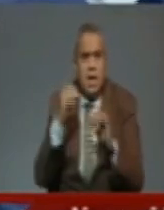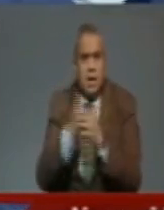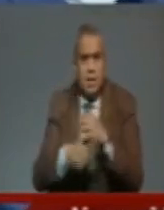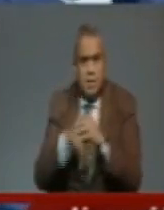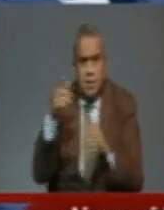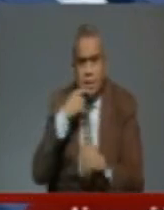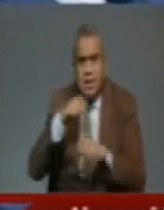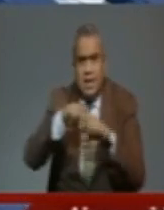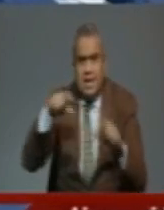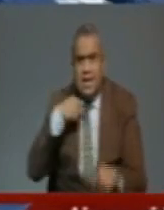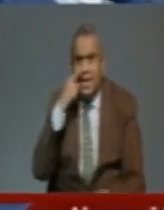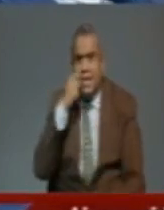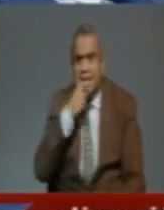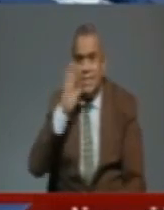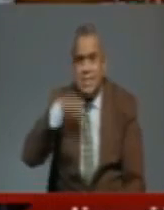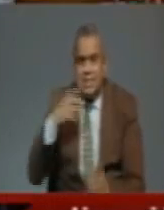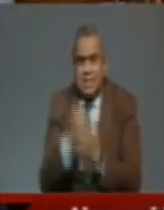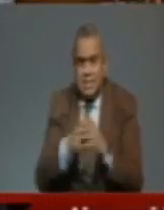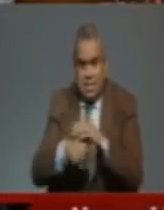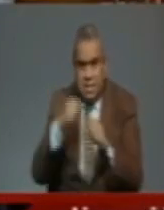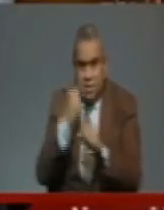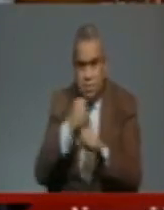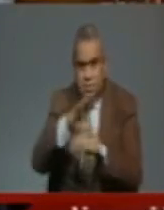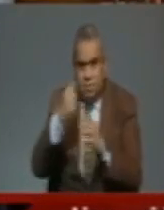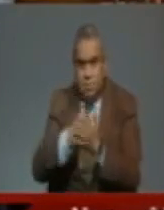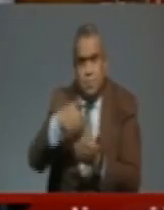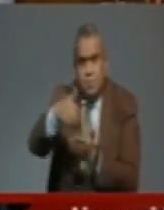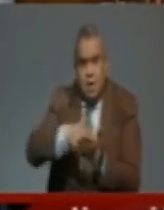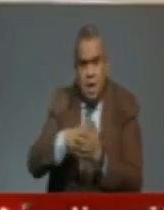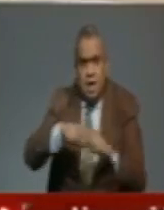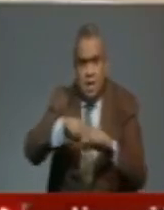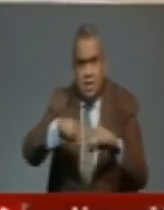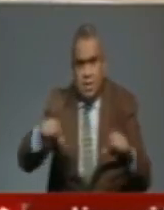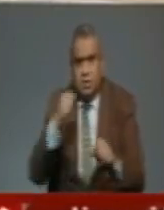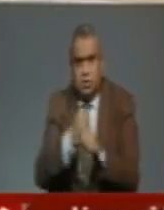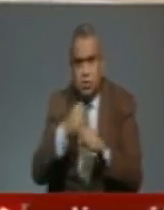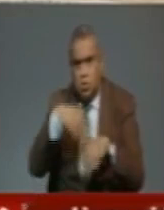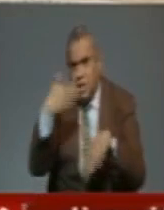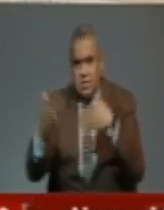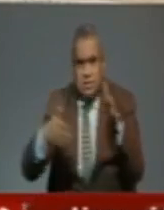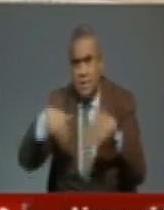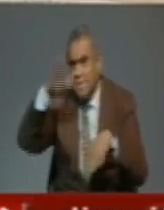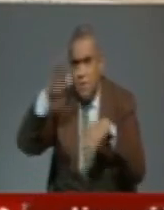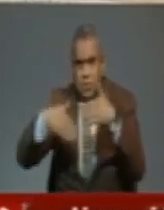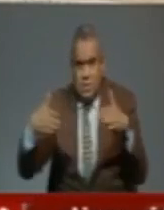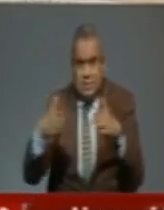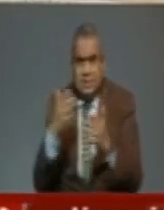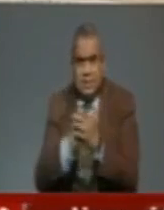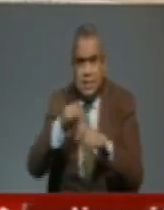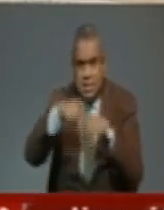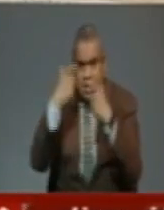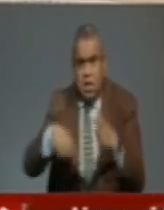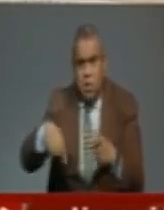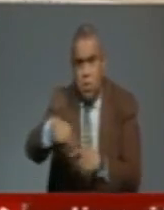والكباري حتى تجهيز الحاجز بالفنارات وعلامات الارشاديه للسفن. الحاجز بالكامل